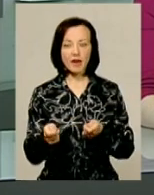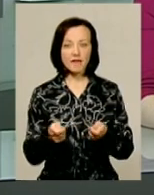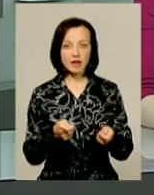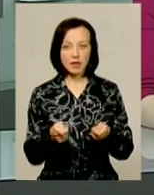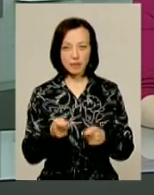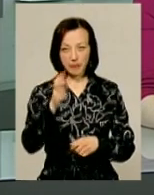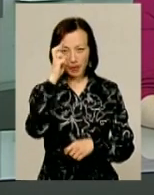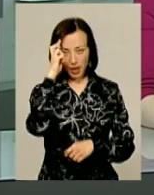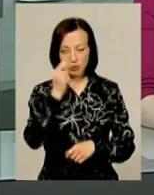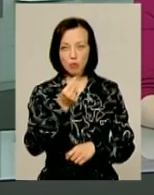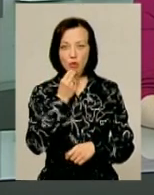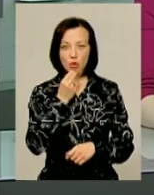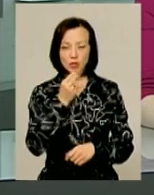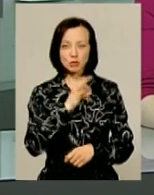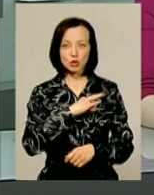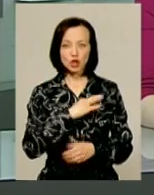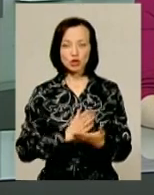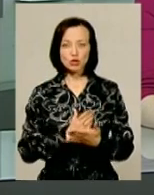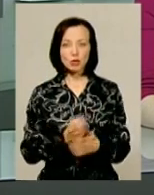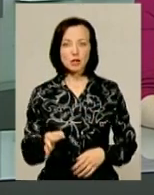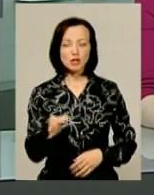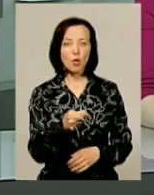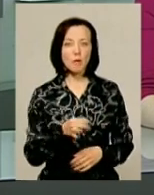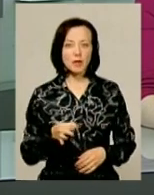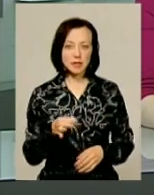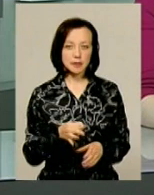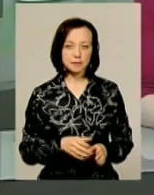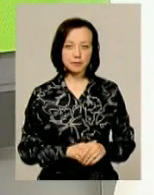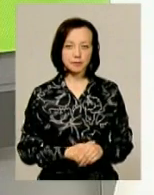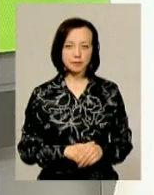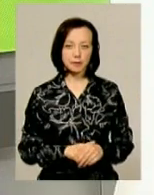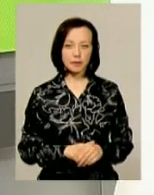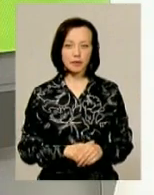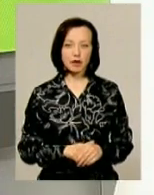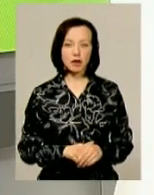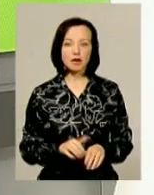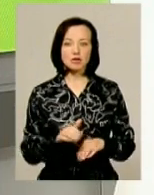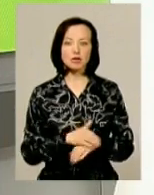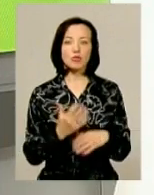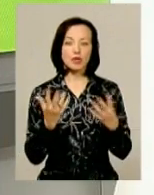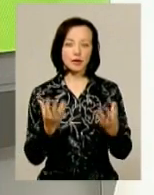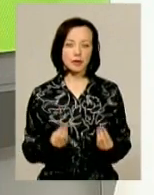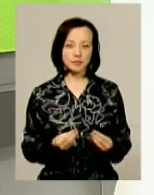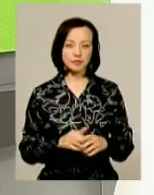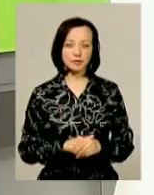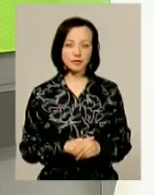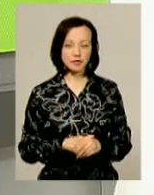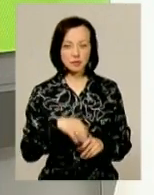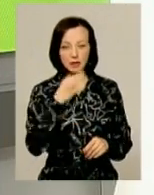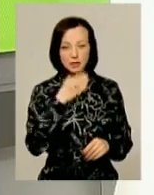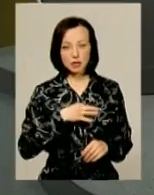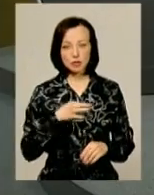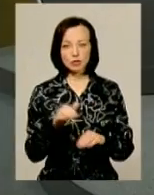управління Держпродспоживслужби в області Олександром Садов'юком. Здравствуйте, пане Олександре. Доброго дня. Скажіть, будь ласка,